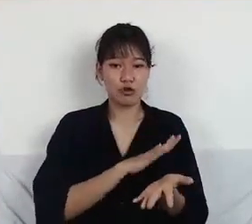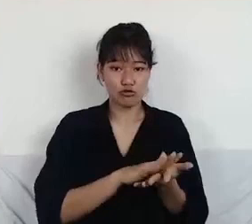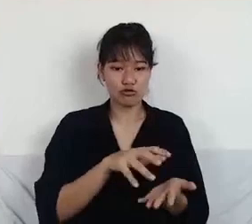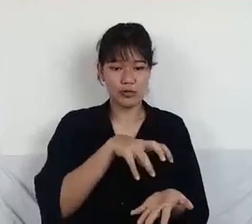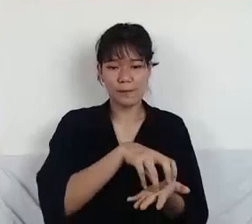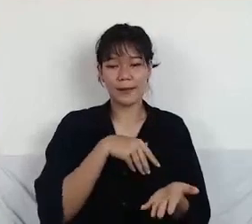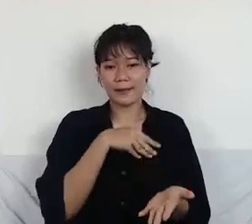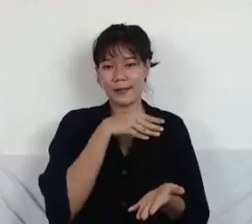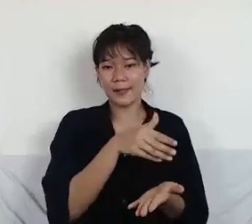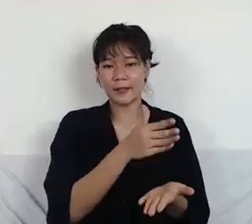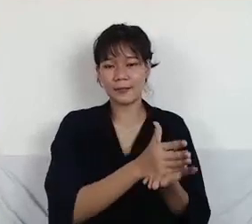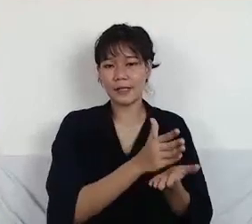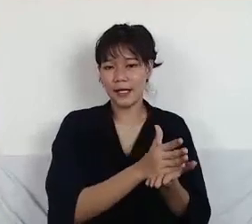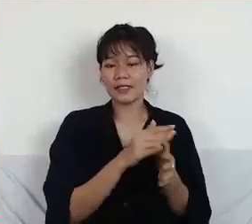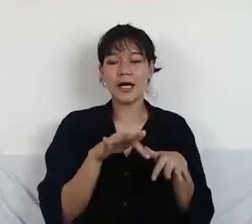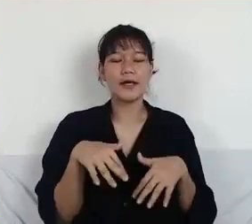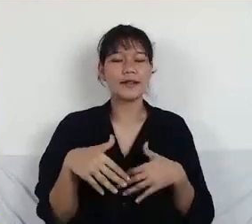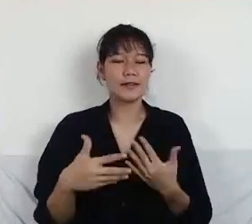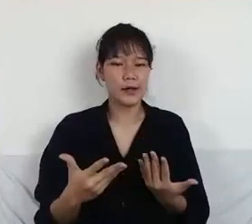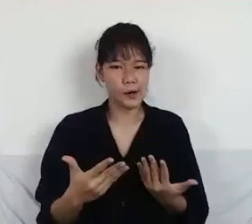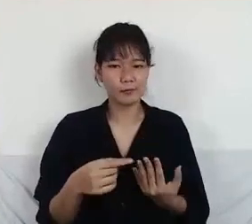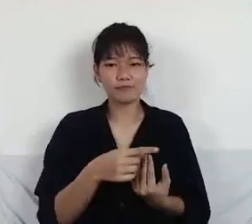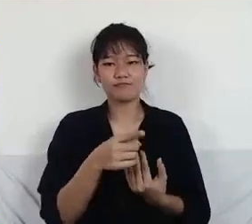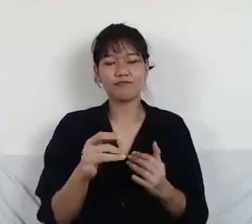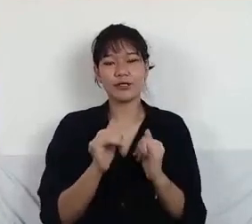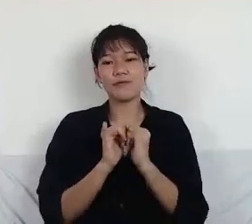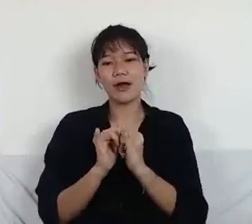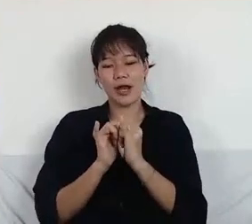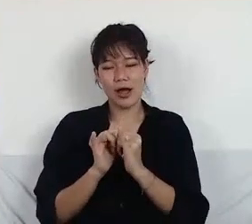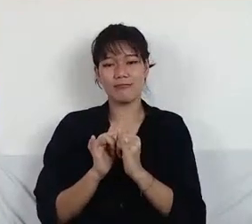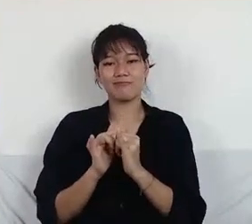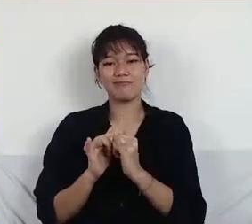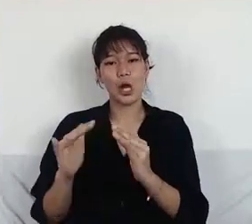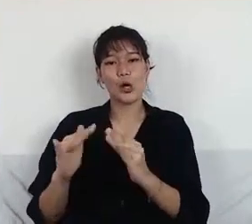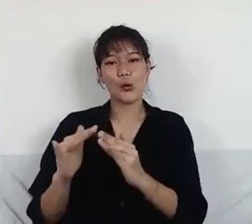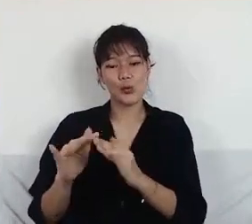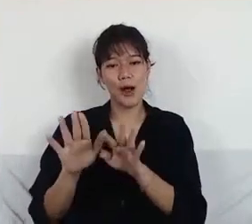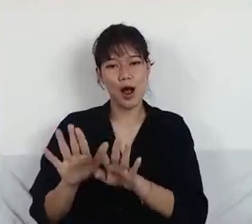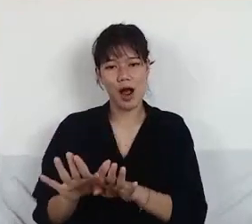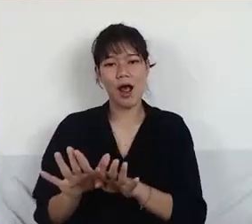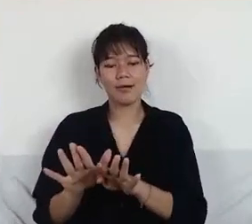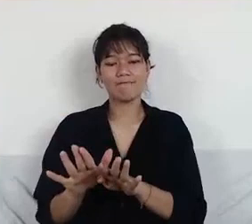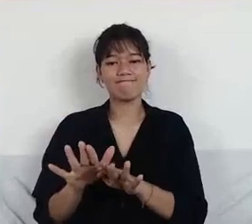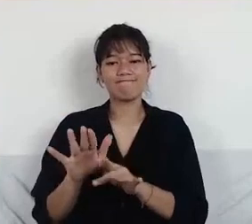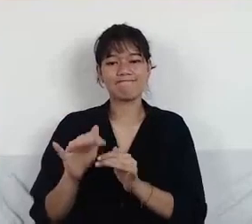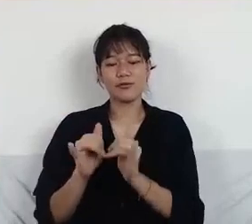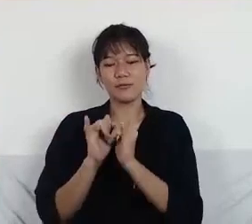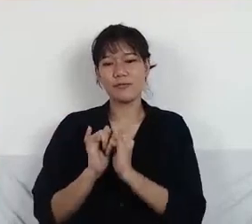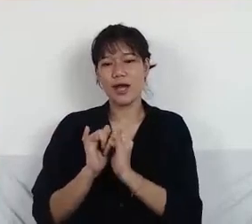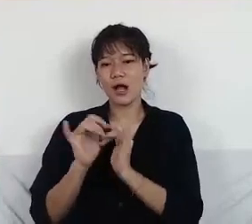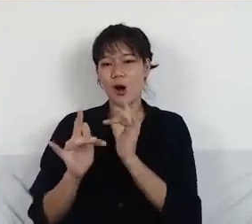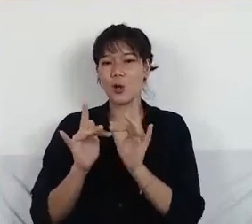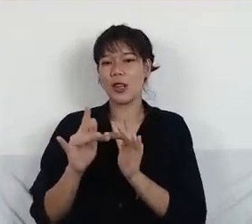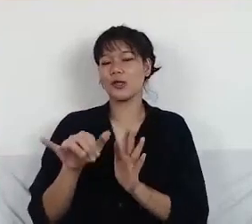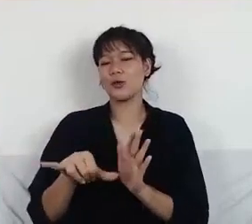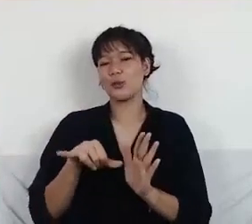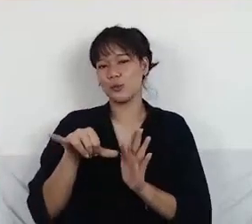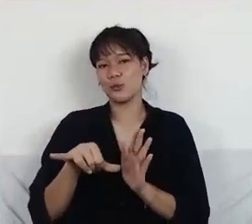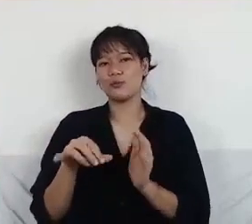terbatas atau yang ada di rumah mengikuti secara daring via YouTube GKI